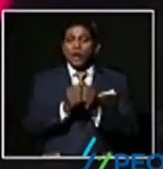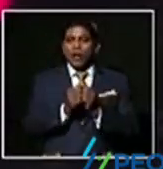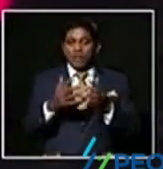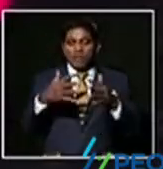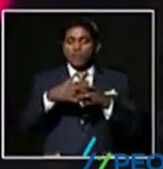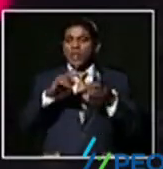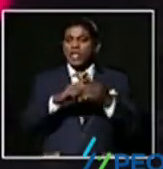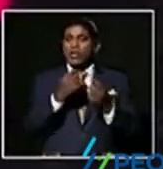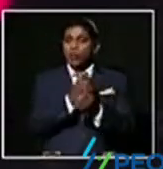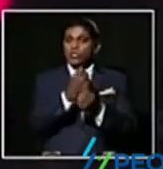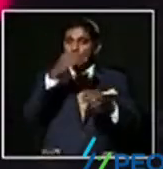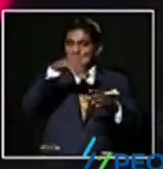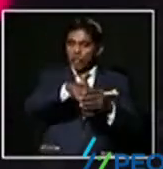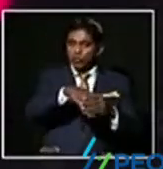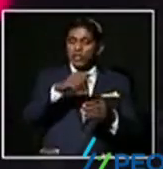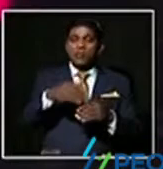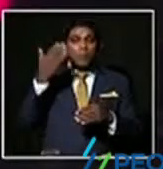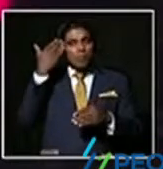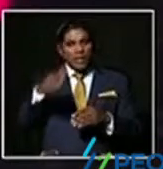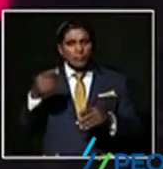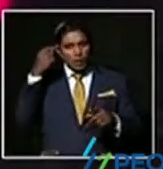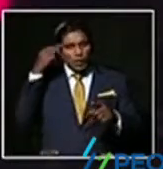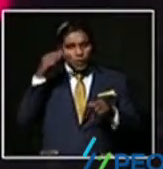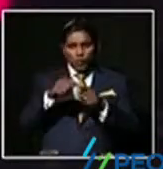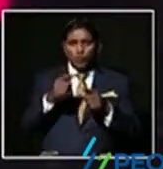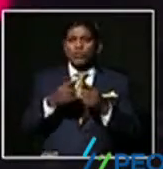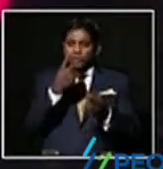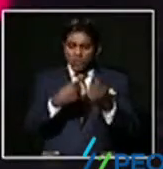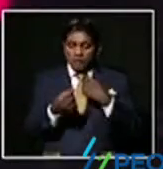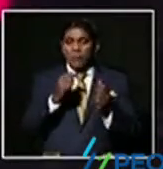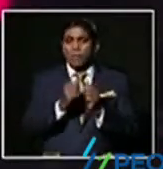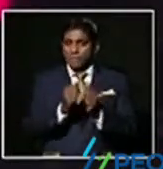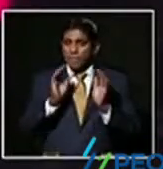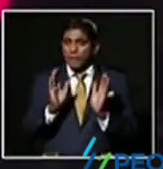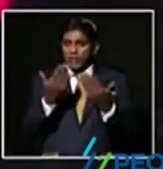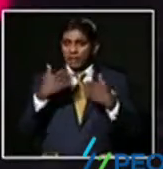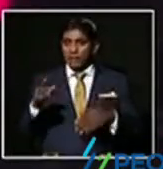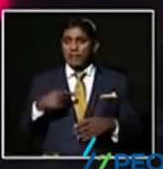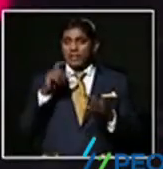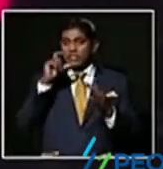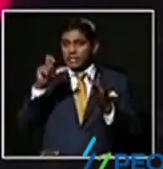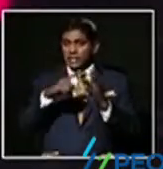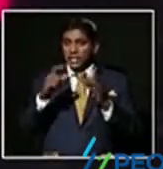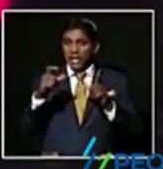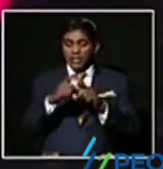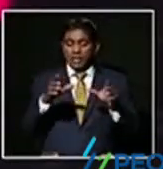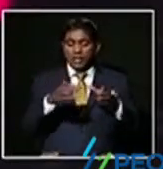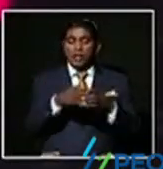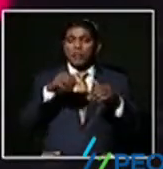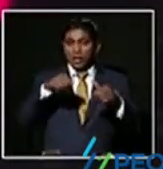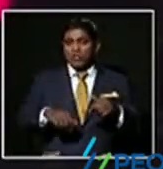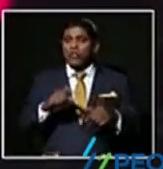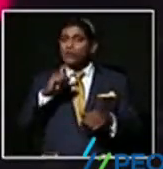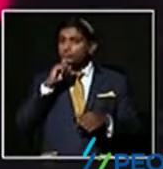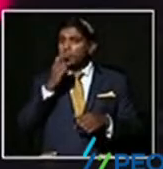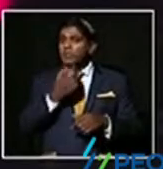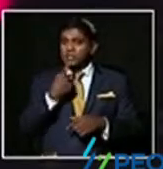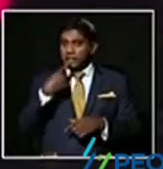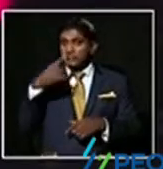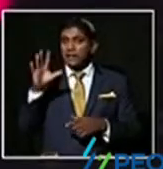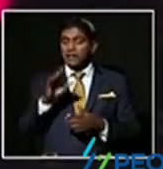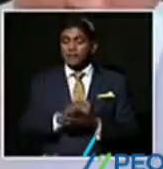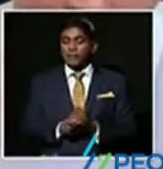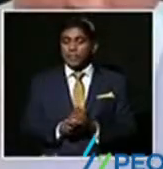සිටියේදී මිය යමි සිද්ධිය සම්බන්ධයෙන් විමර්ශනයක් ආරම්භ කර ඇතැයි අපරාධ පරීක්ෂණ දෙපාර්තමේන්තුව අද අධිකරණයට දැනුම් දුන්නා.